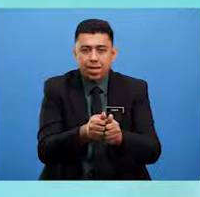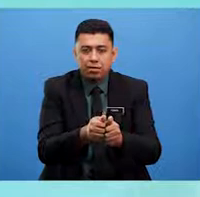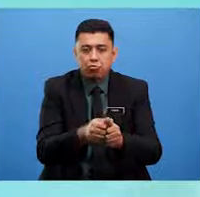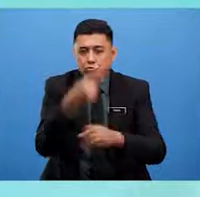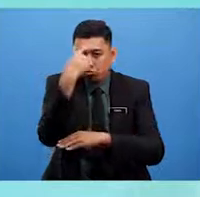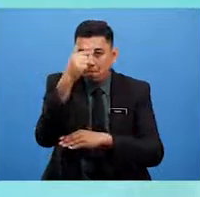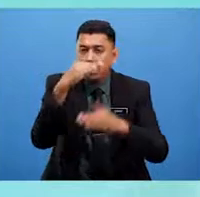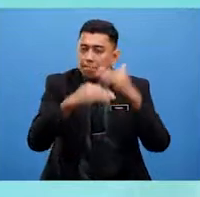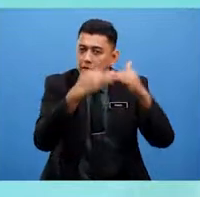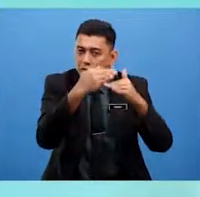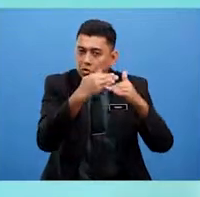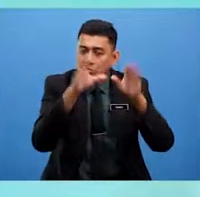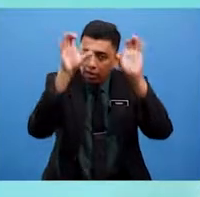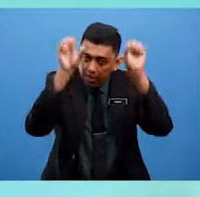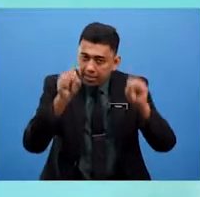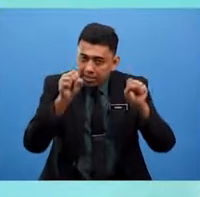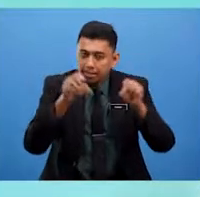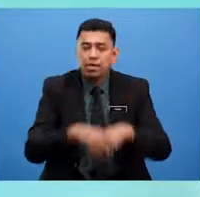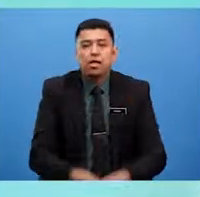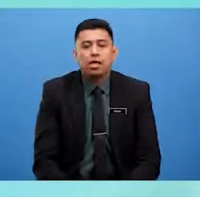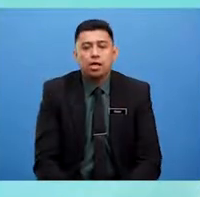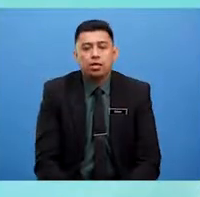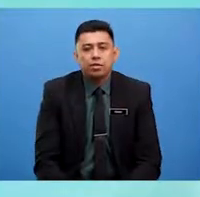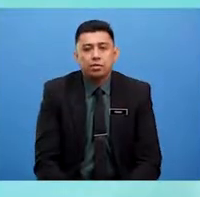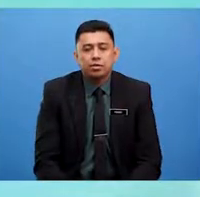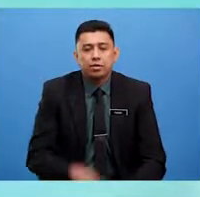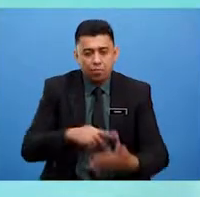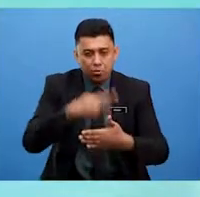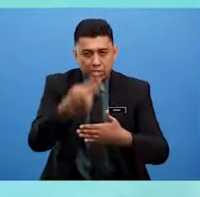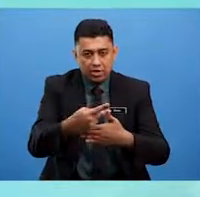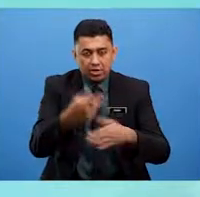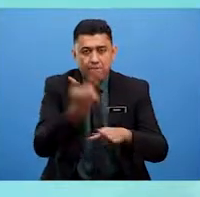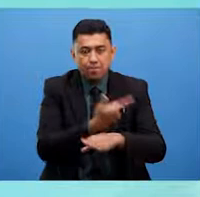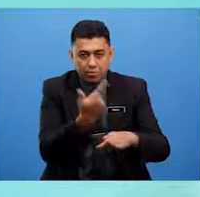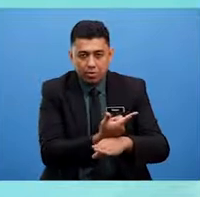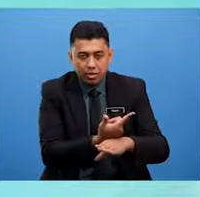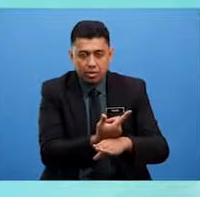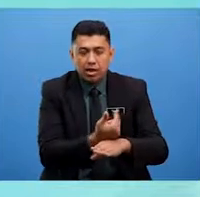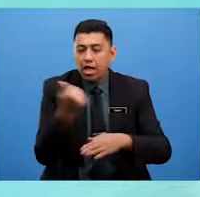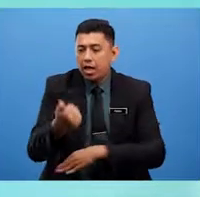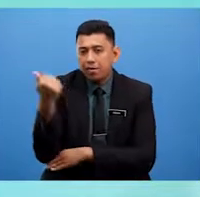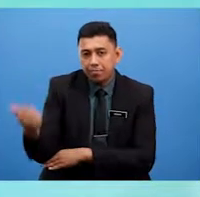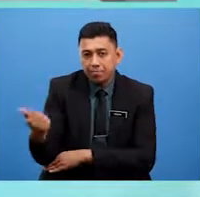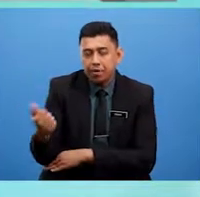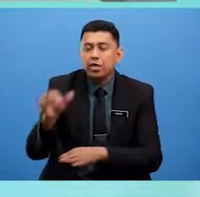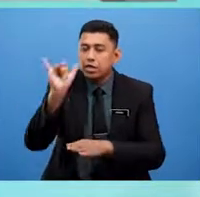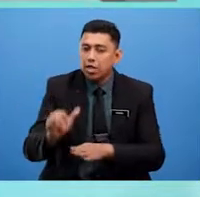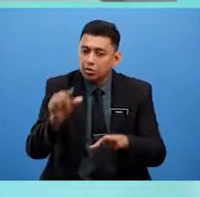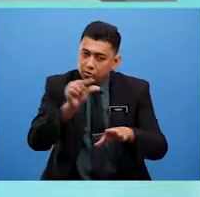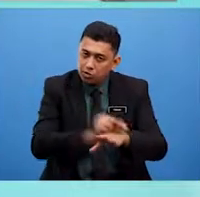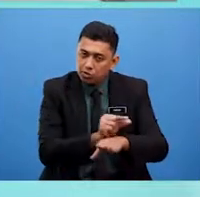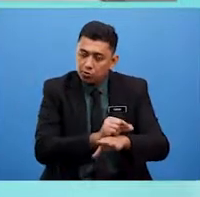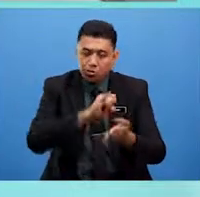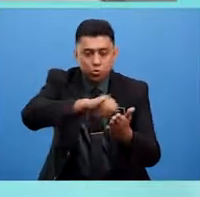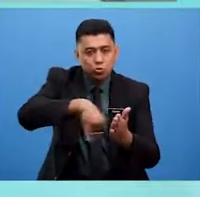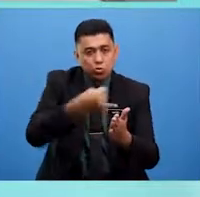optimum semasa pertandingan. Program latihan juga adalah merupakan alat yang digunakan oleh